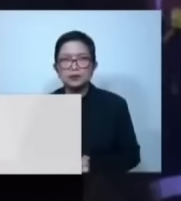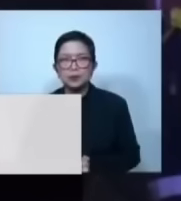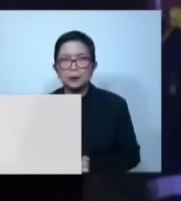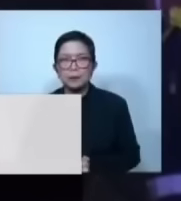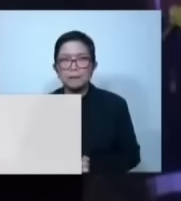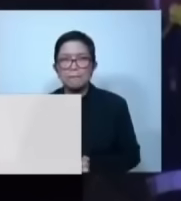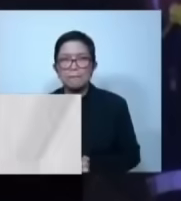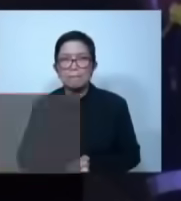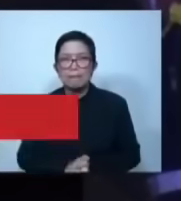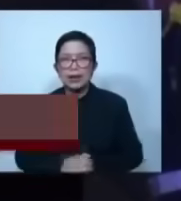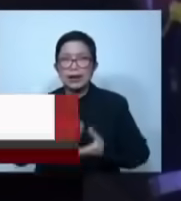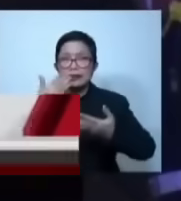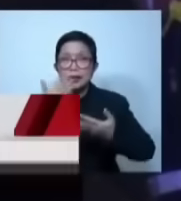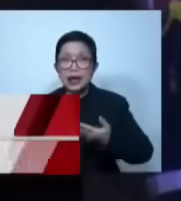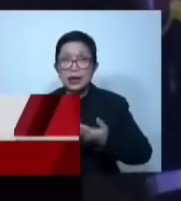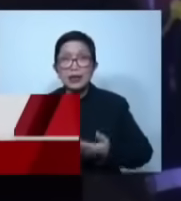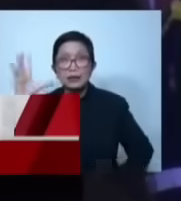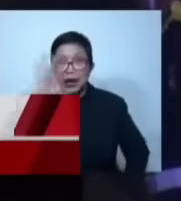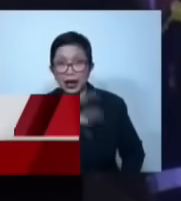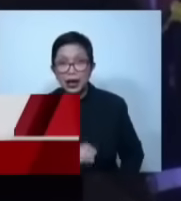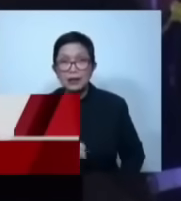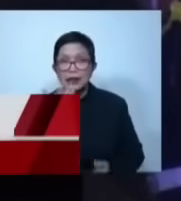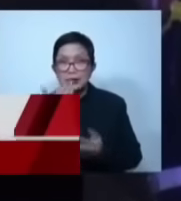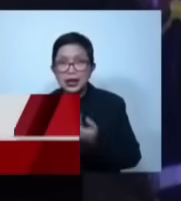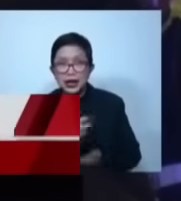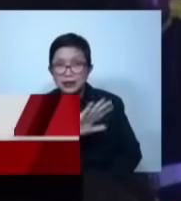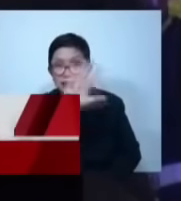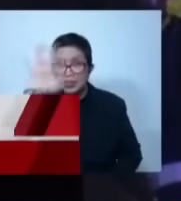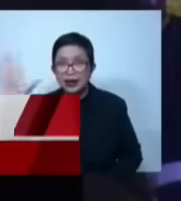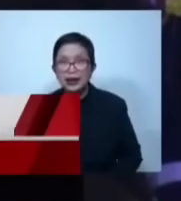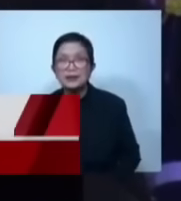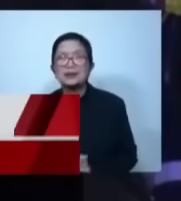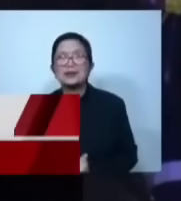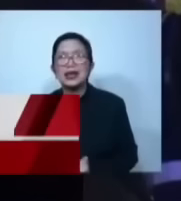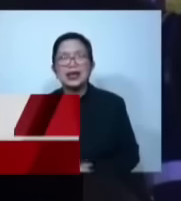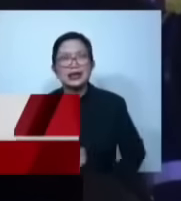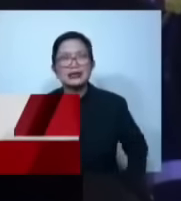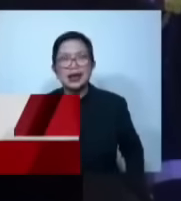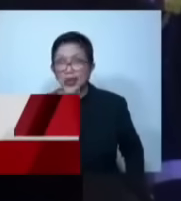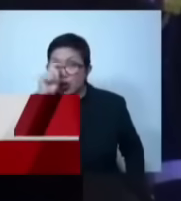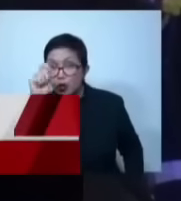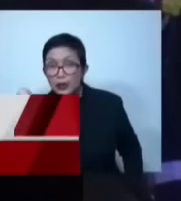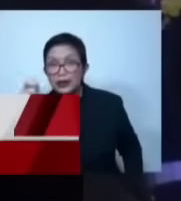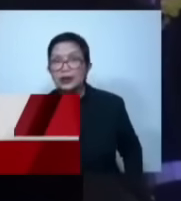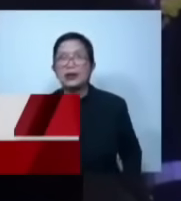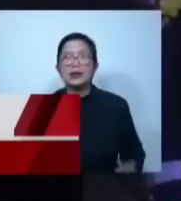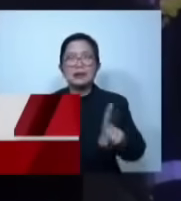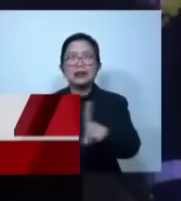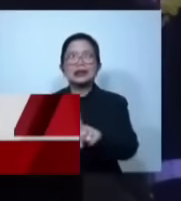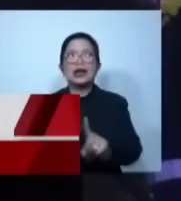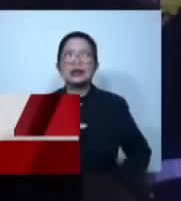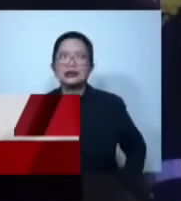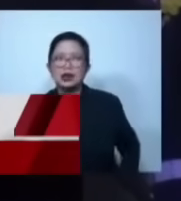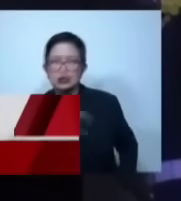wabarakatuh Selamat malam dan salam sejahtera untuk kita sekalian yang saya hormati Pasangan calon